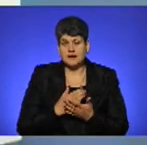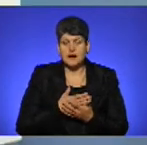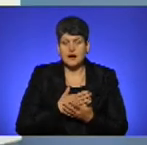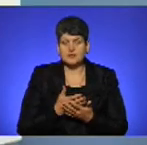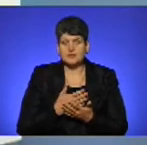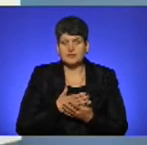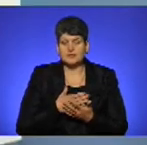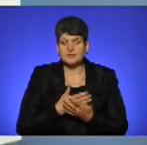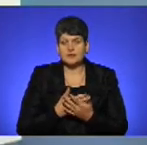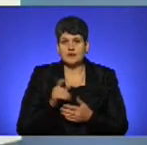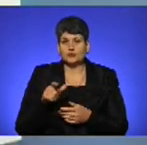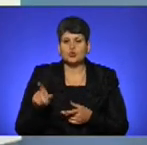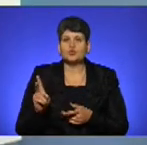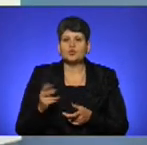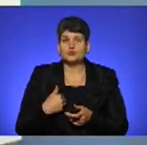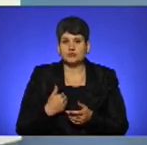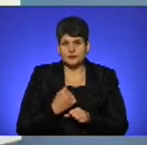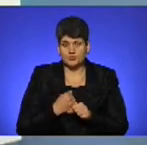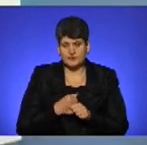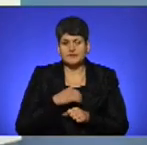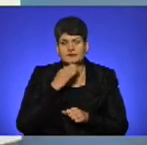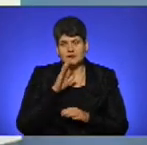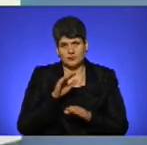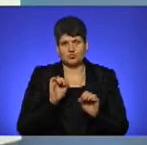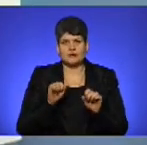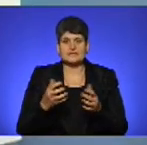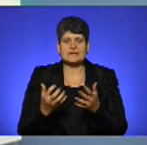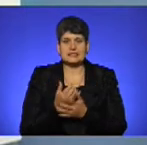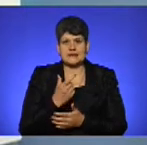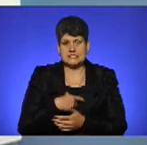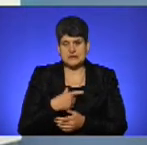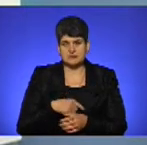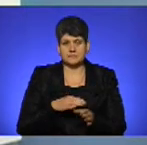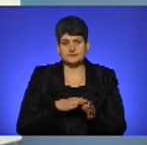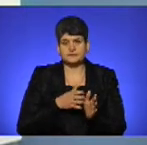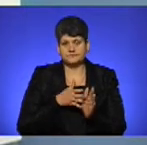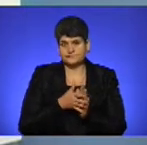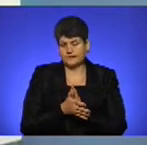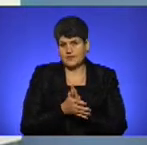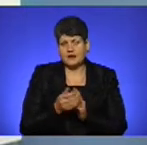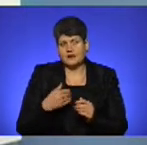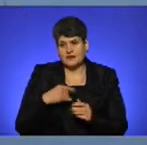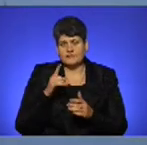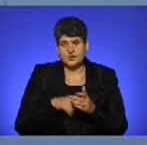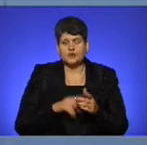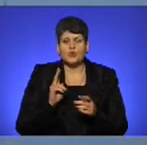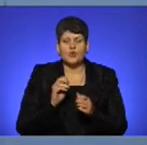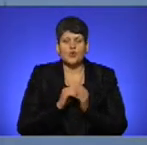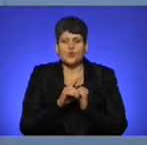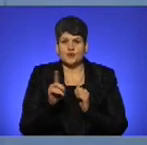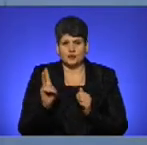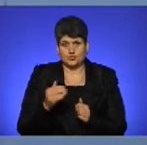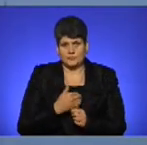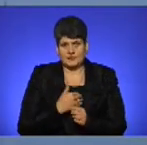активним людям, котрі хочуть працювати, достатньо можливостей знайти себе і реалізувати. І я впевнений, що кожен, хто бажає, знайде